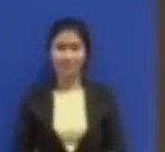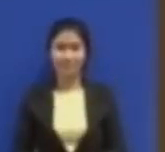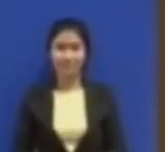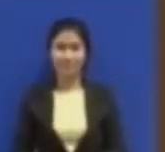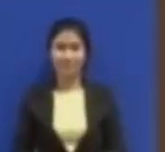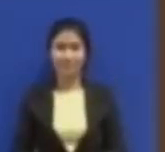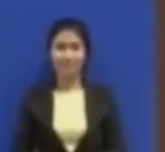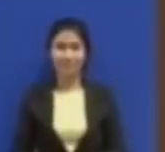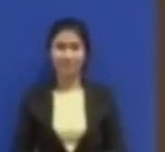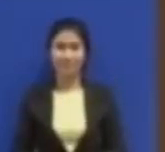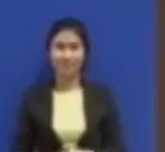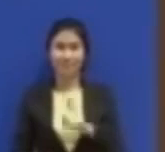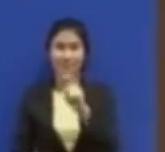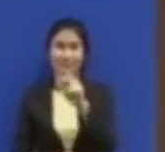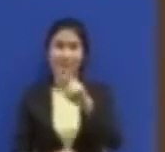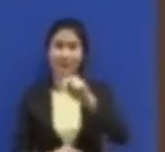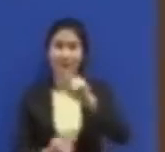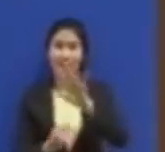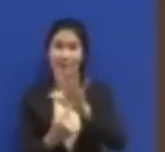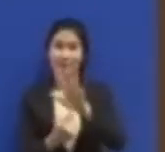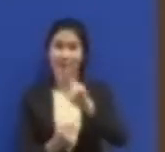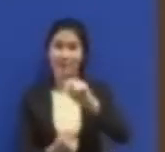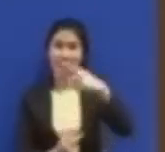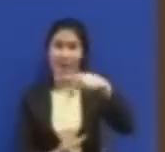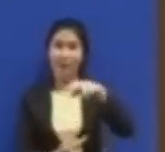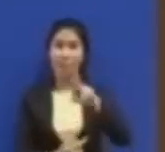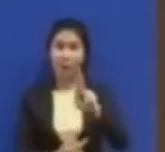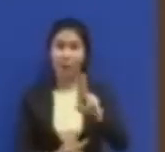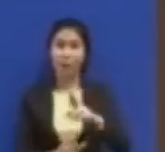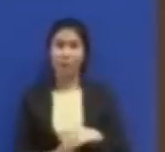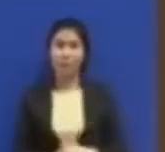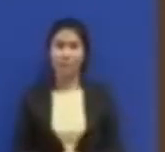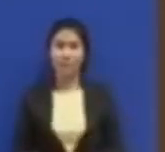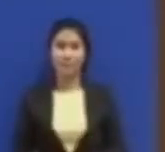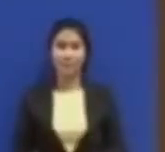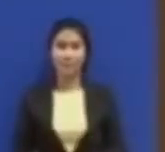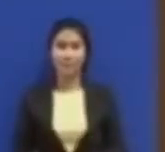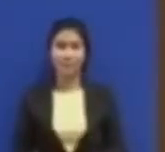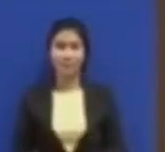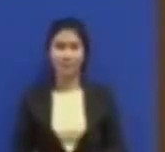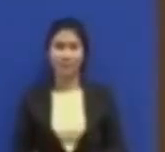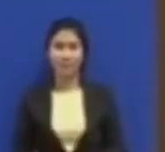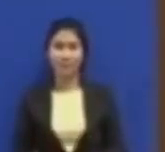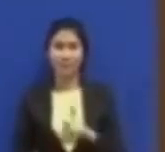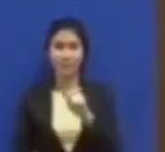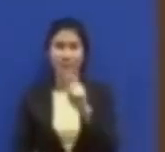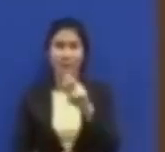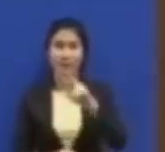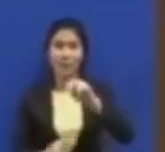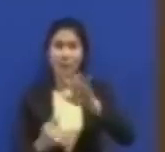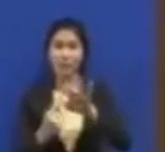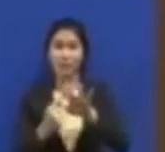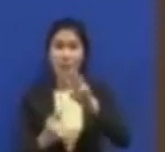อกอนันตพรกาญจนรัตน์232นายอนุมัติอามัด